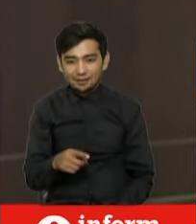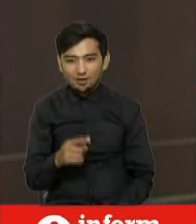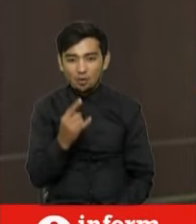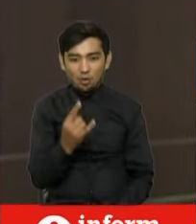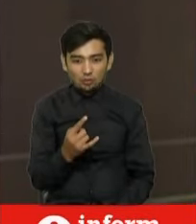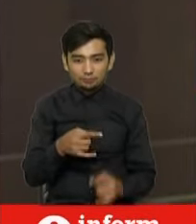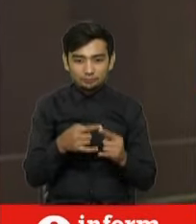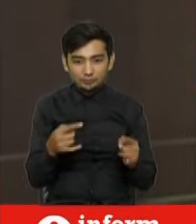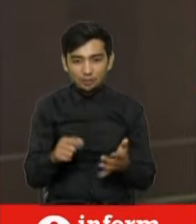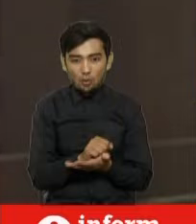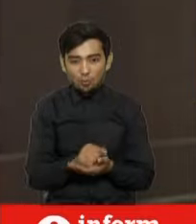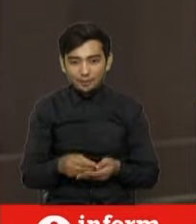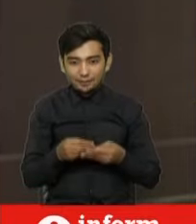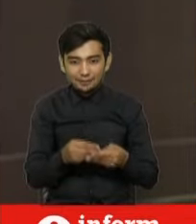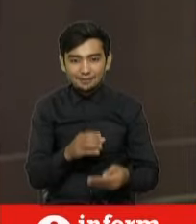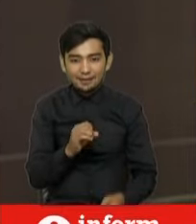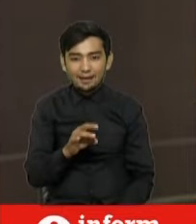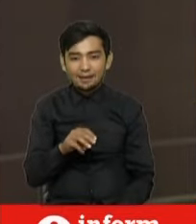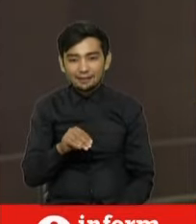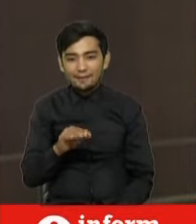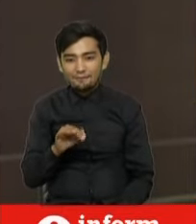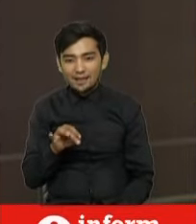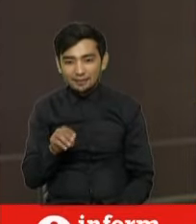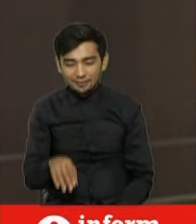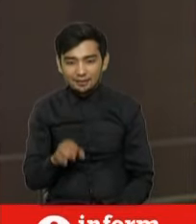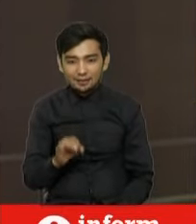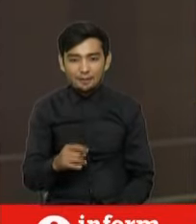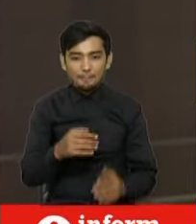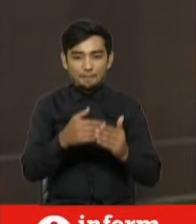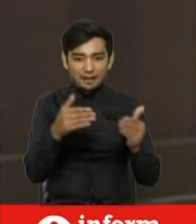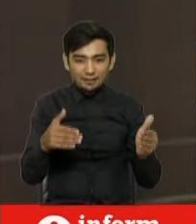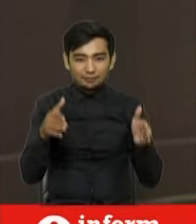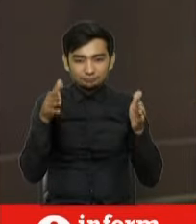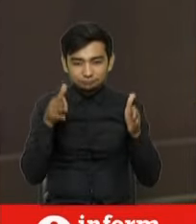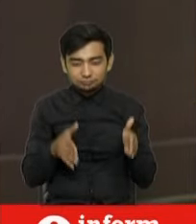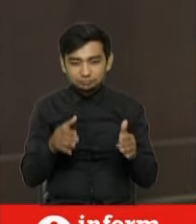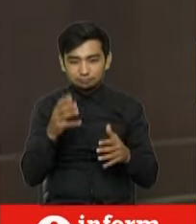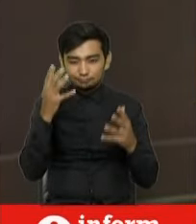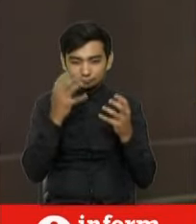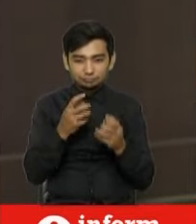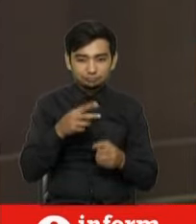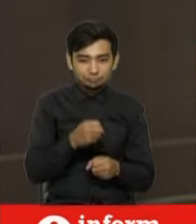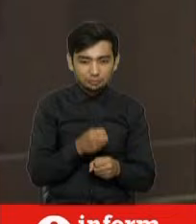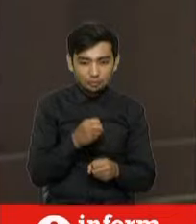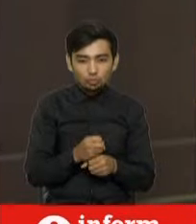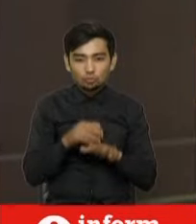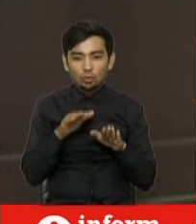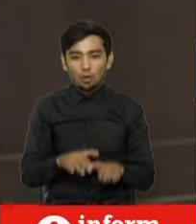яғни сертификат береді. Осылайша алдыңғы және алдыңғы бүйір әйнектерді қараңғылау тек